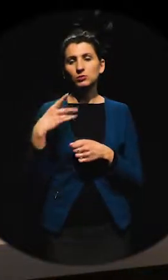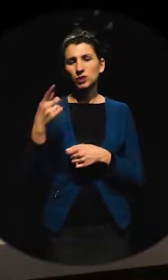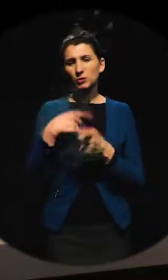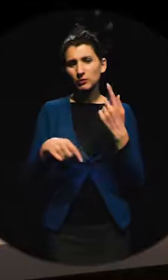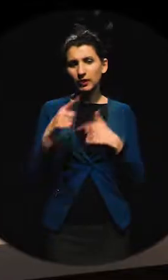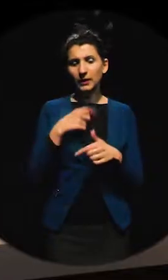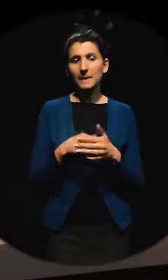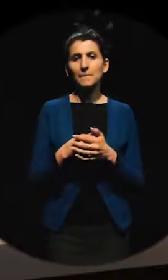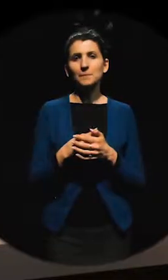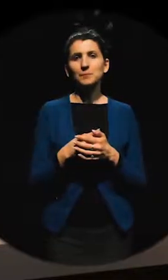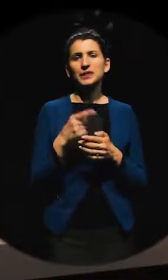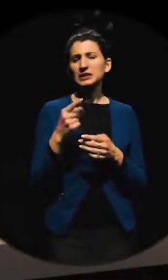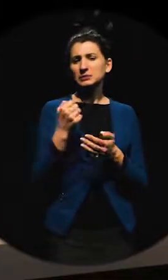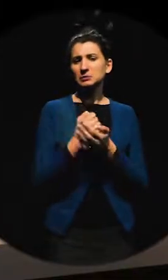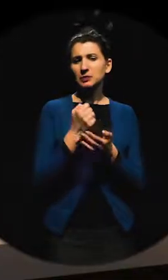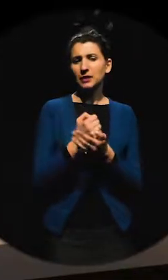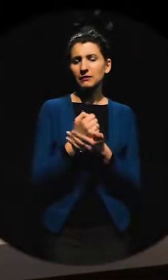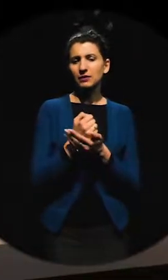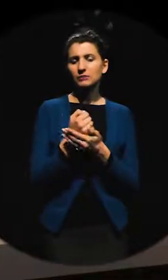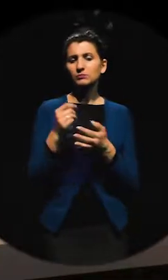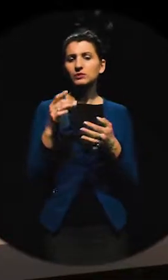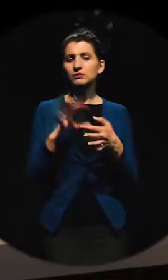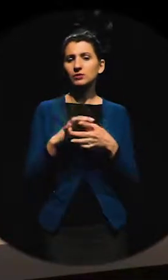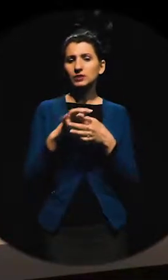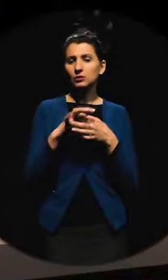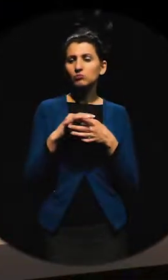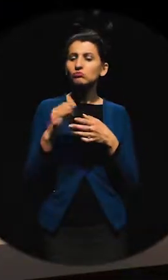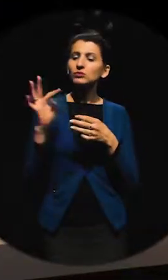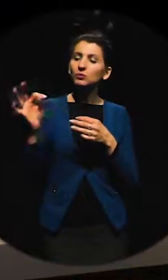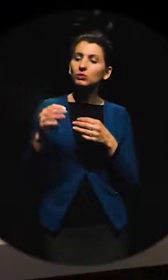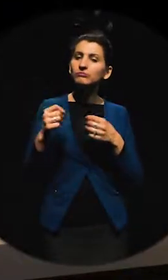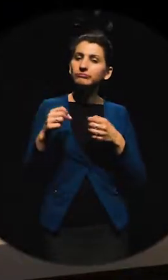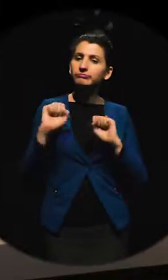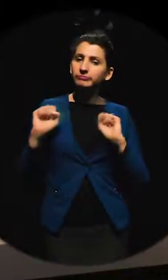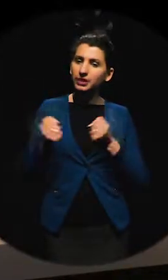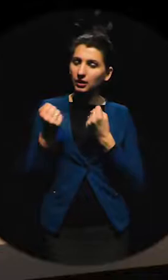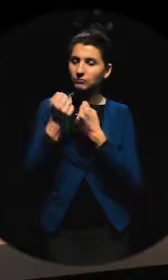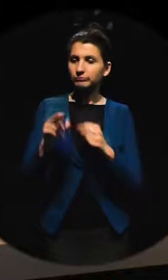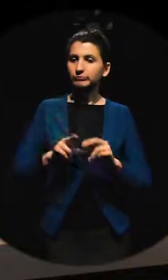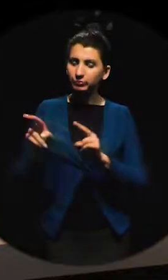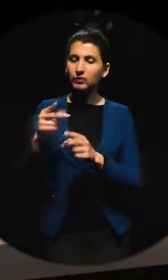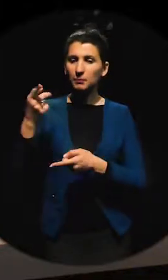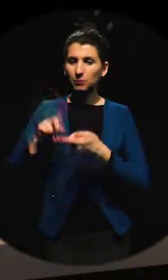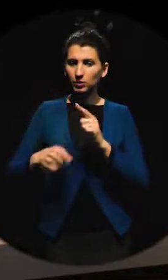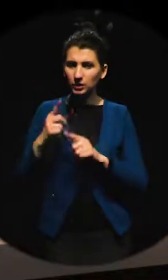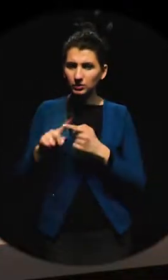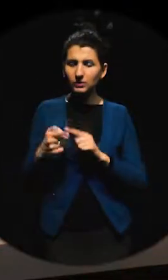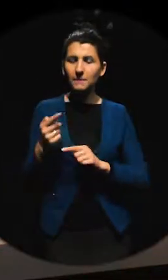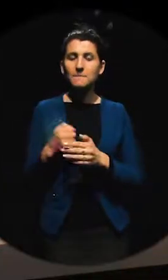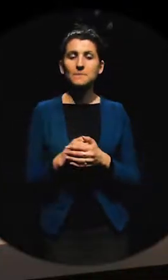gdzieś podkreśla ten aspekt swojego zaangażowania politycznego,